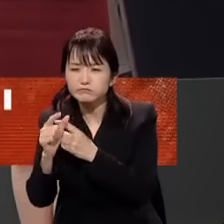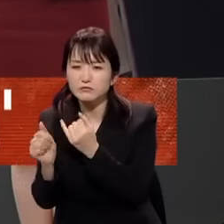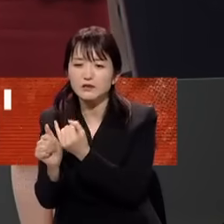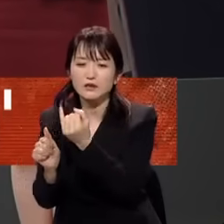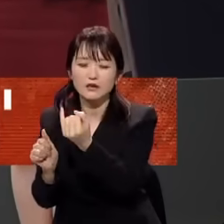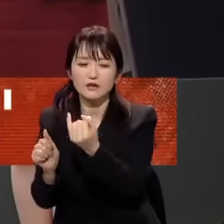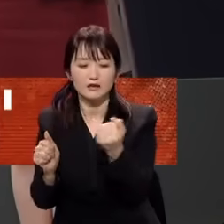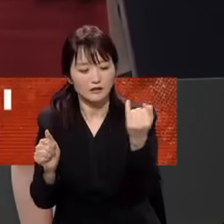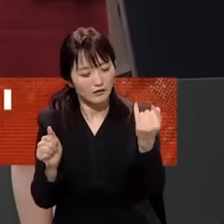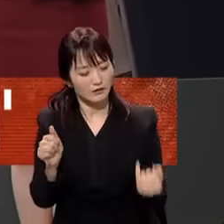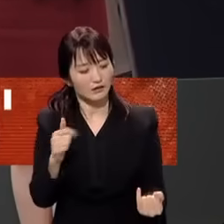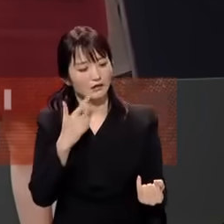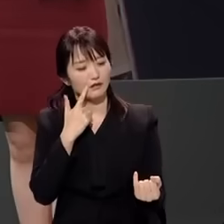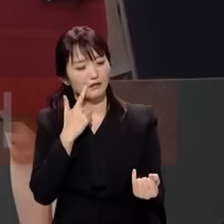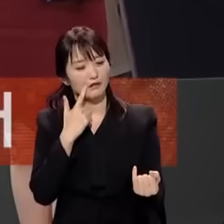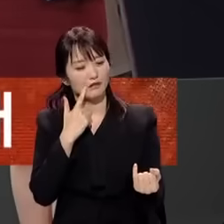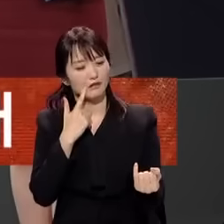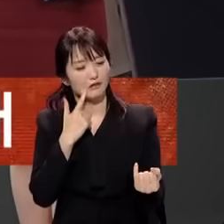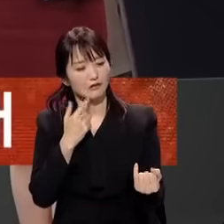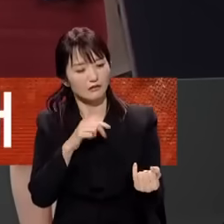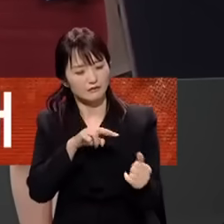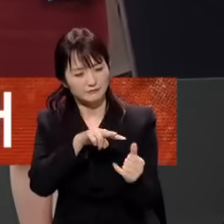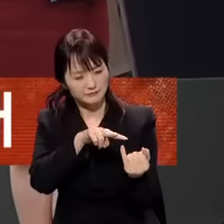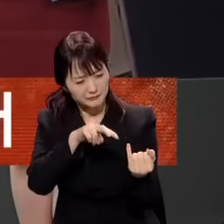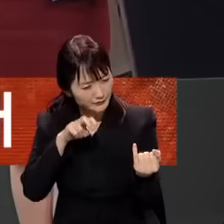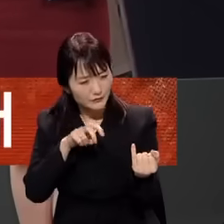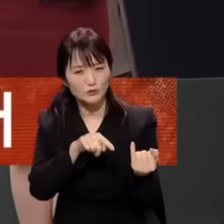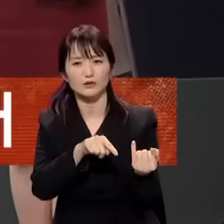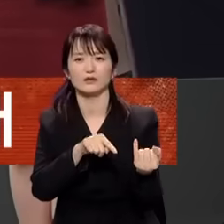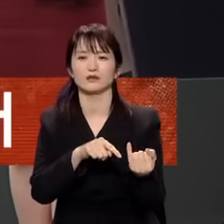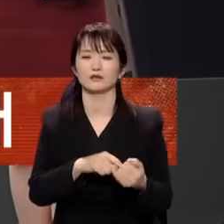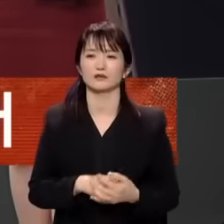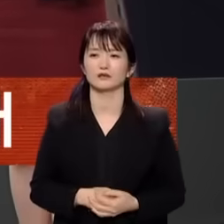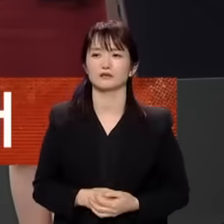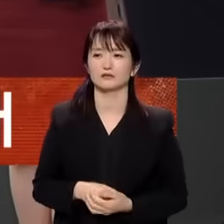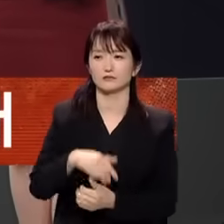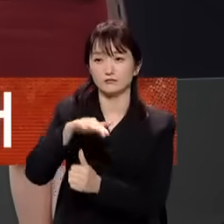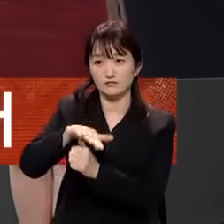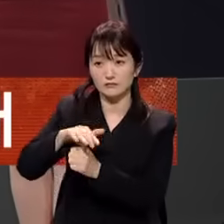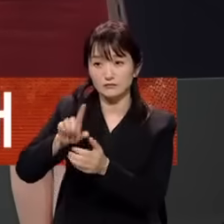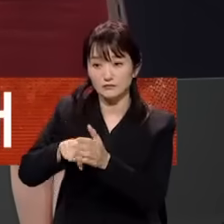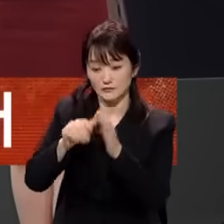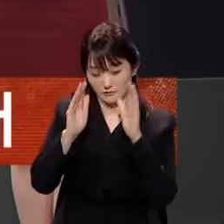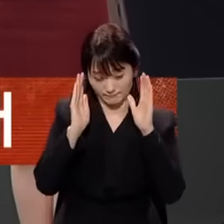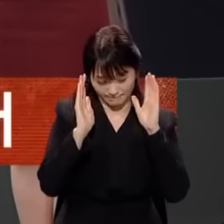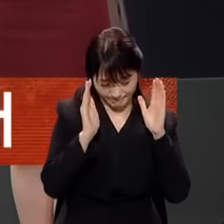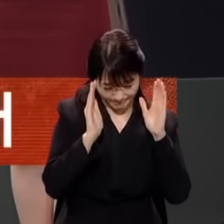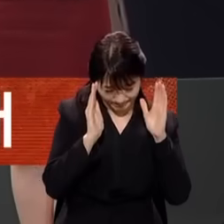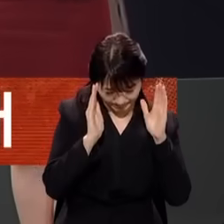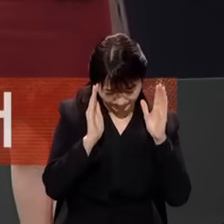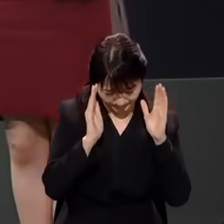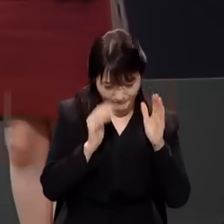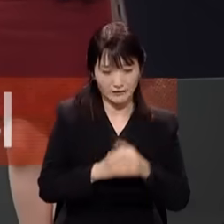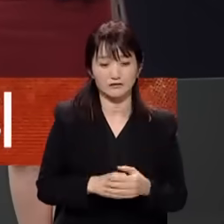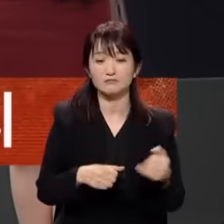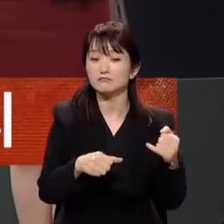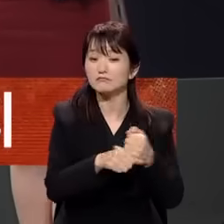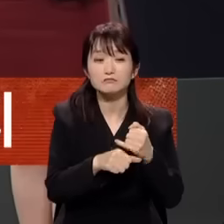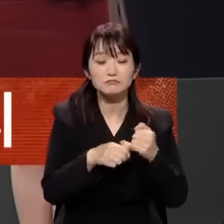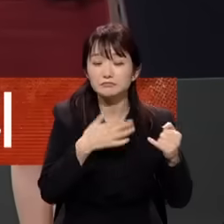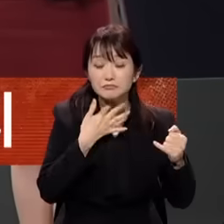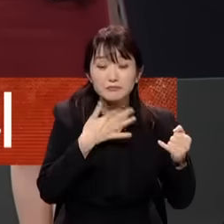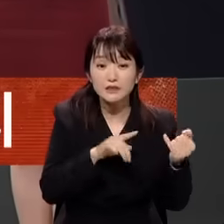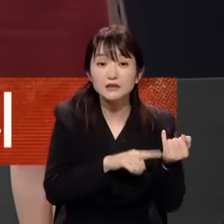결혼하는 여동생을 너무나도 질투하고 있기 때문인데요. 어릴 때부터 공부밖에 몰라서 연애도 뒷전이었던